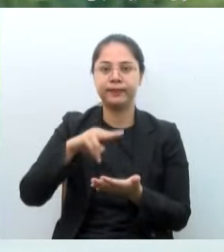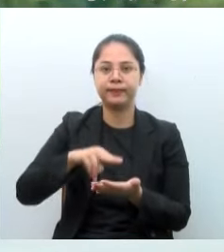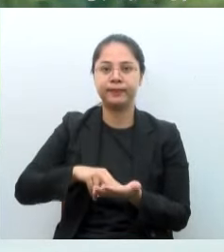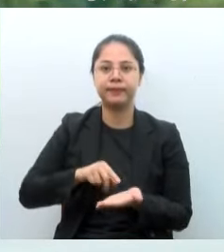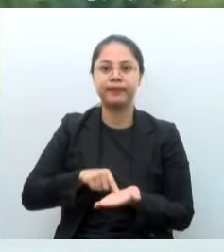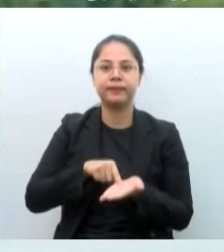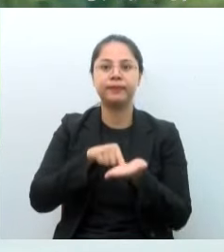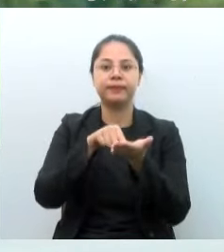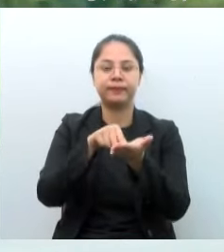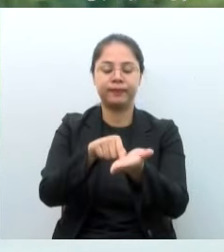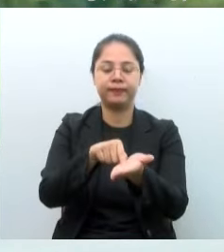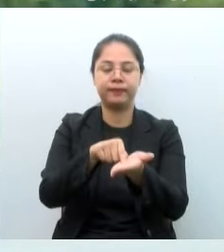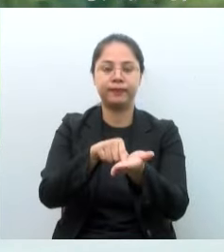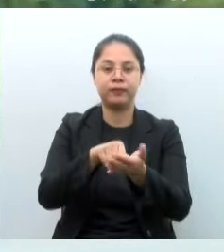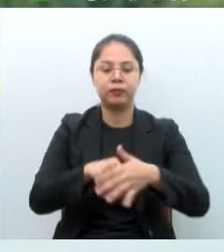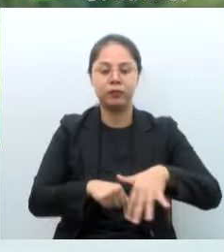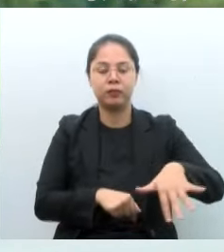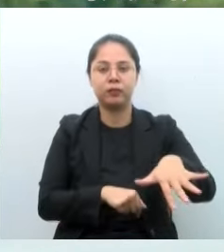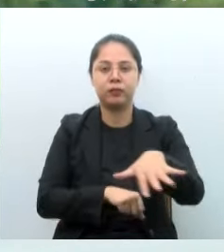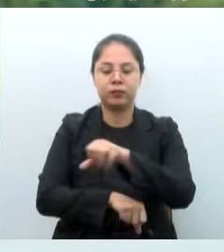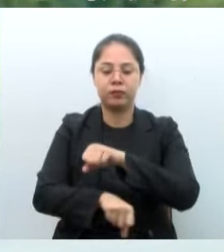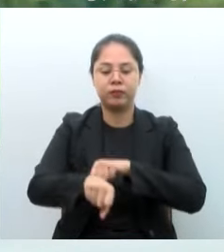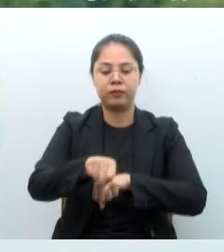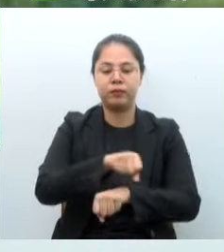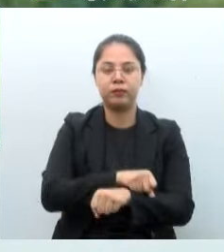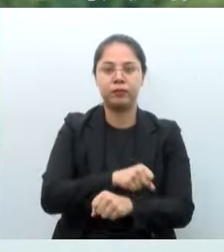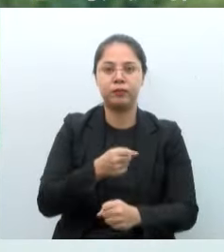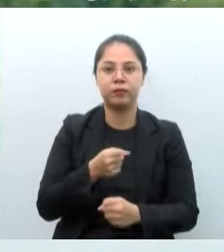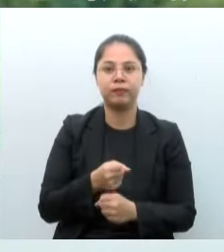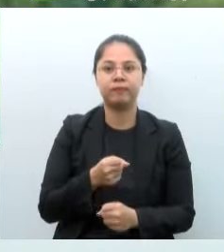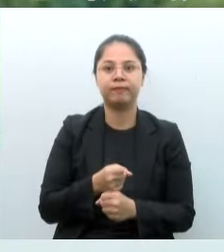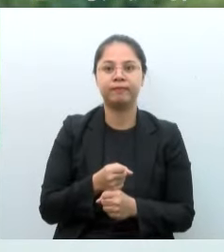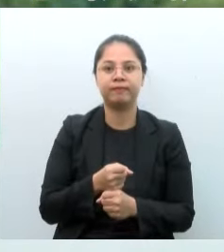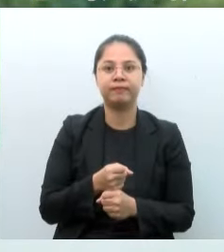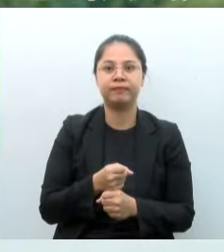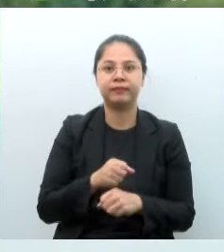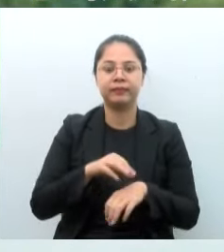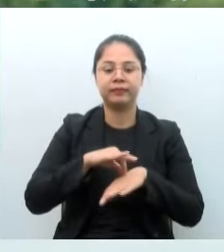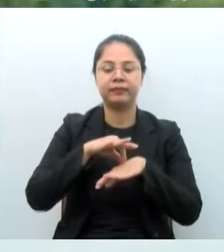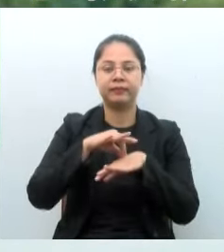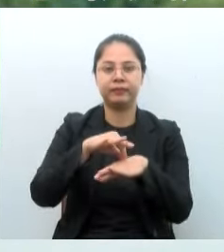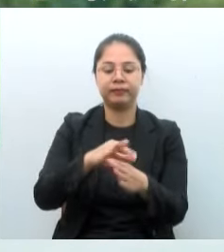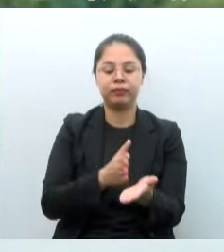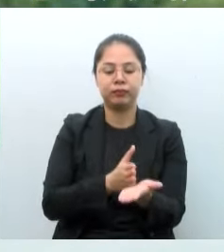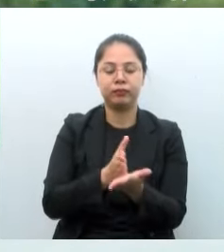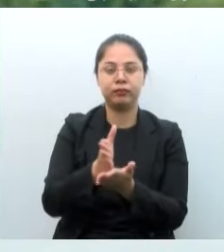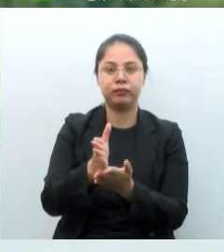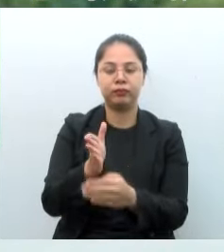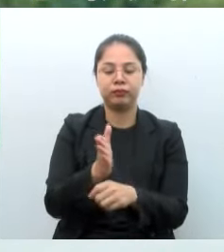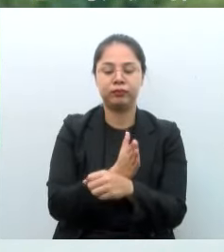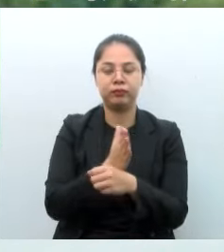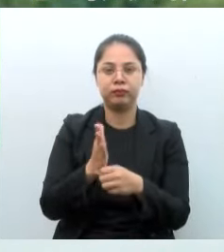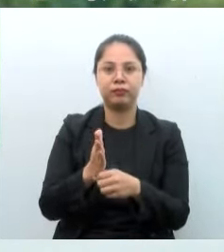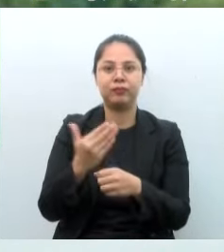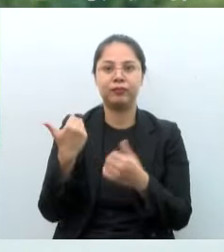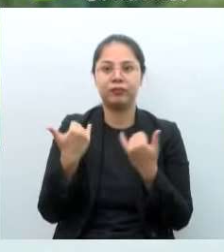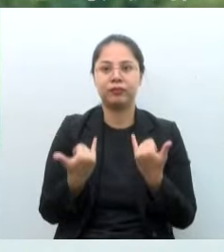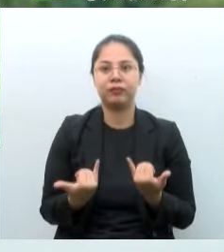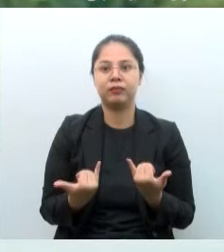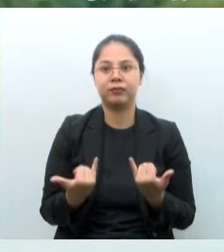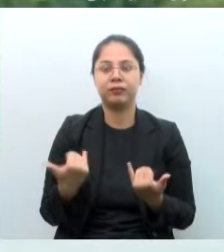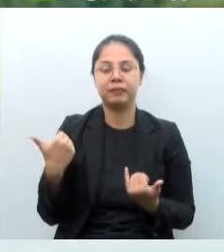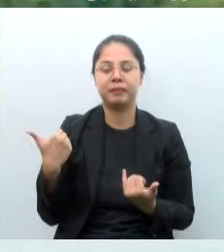วปฏิบัติไปแล้วว่าให้สำนักงานเขตพื้นที่นะครับได้ไปจัดสรรตำแหน่งธุรการนะครับซึ่งวันนี้เรามีไม่ครบนะครับ